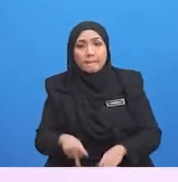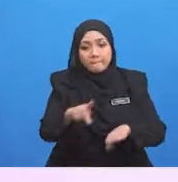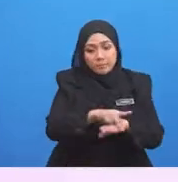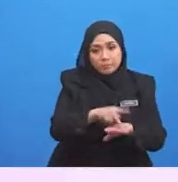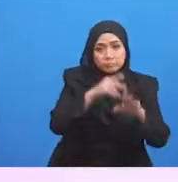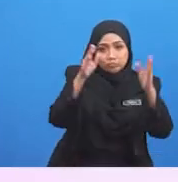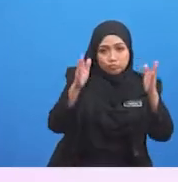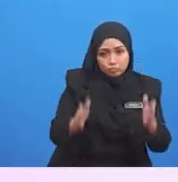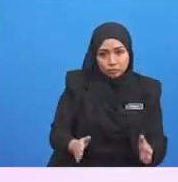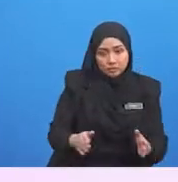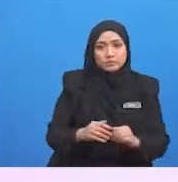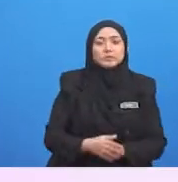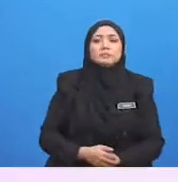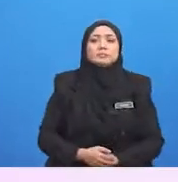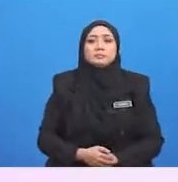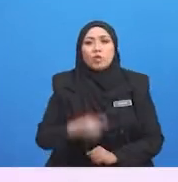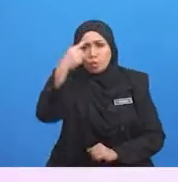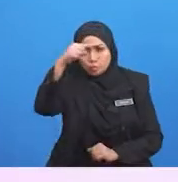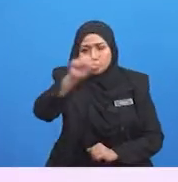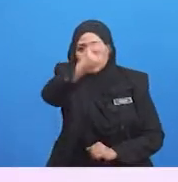kan? Jadi, untuk soalan ini,